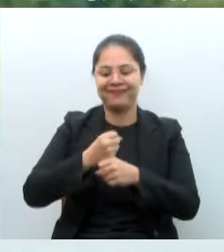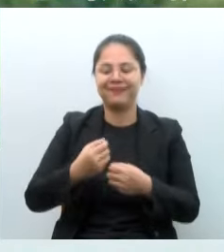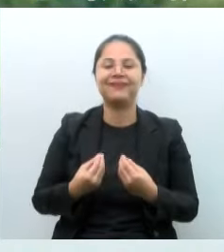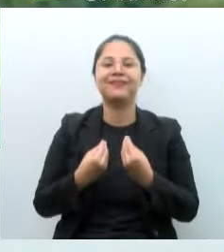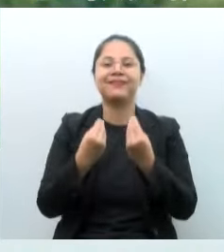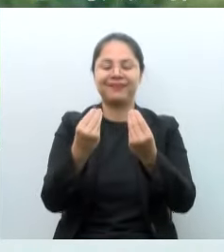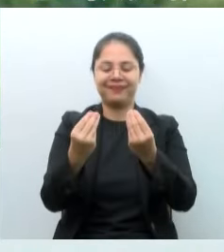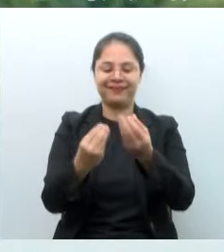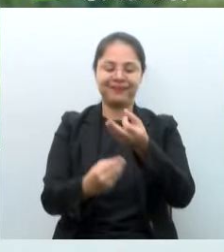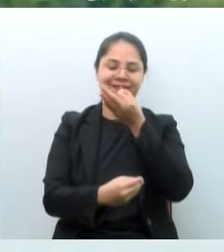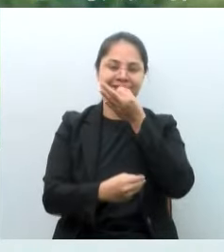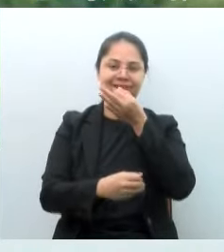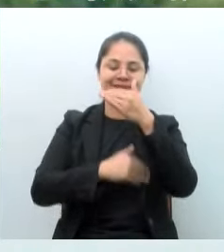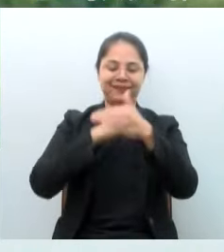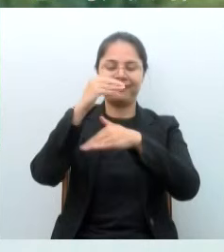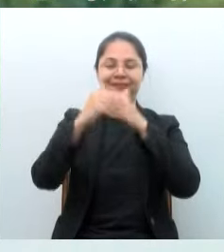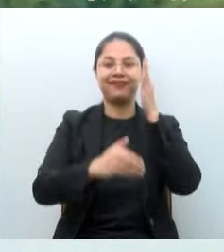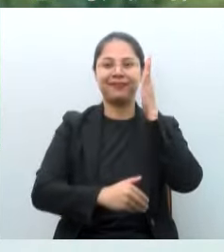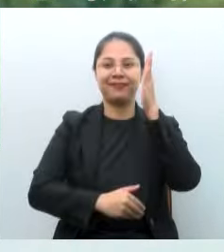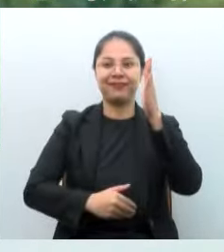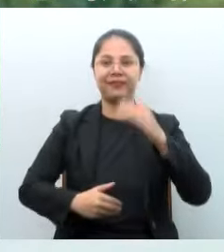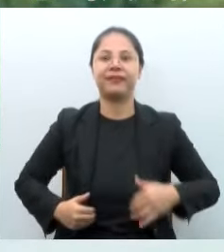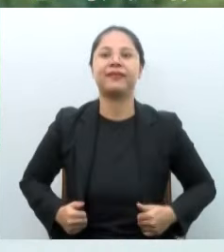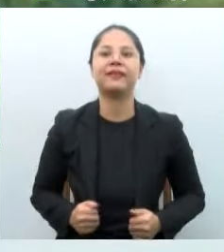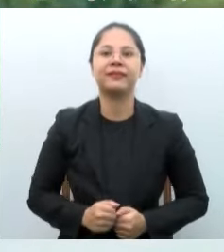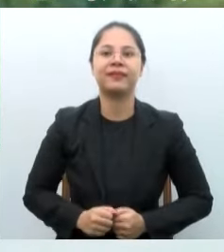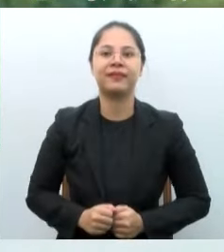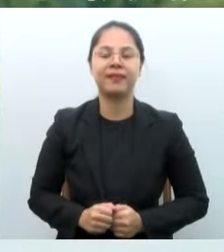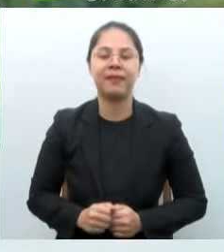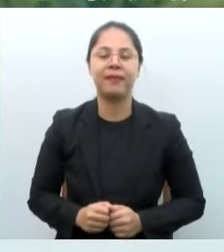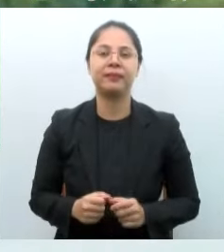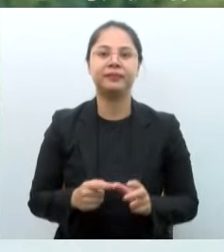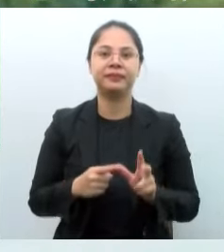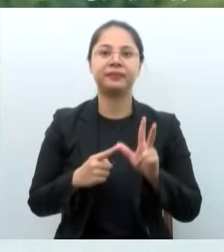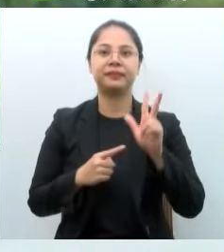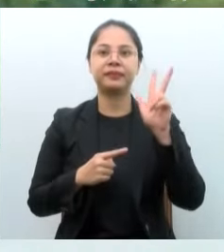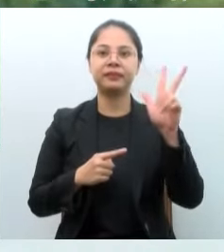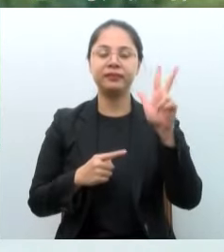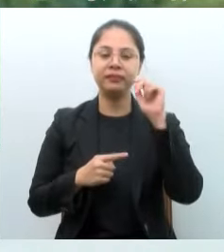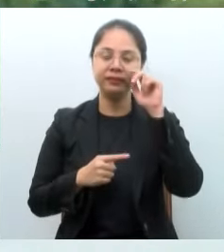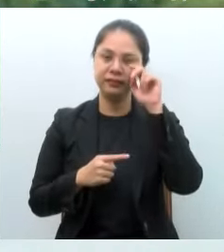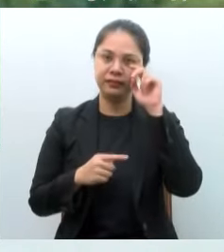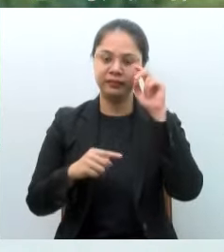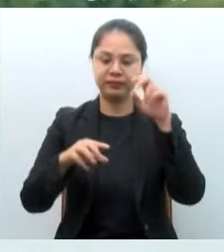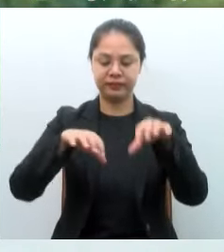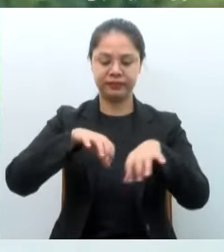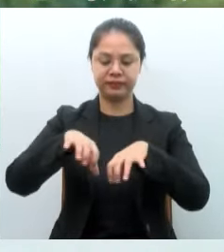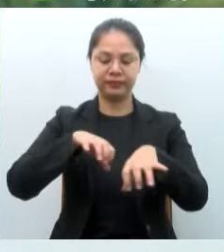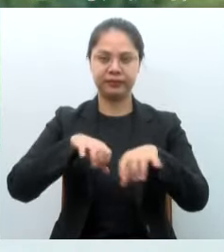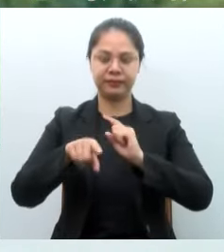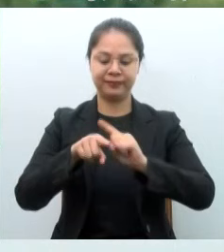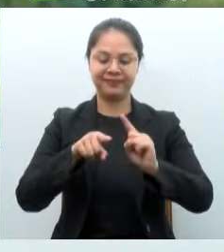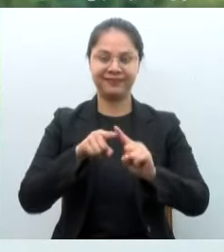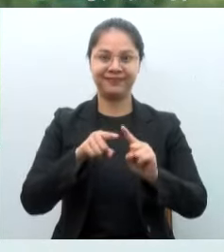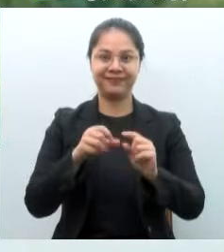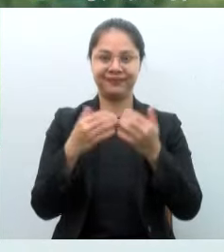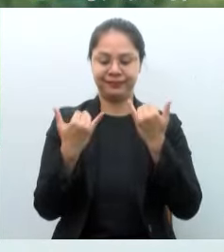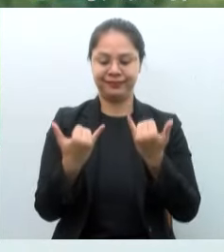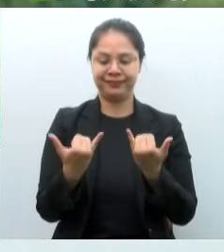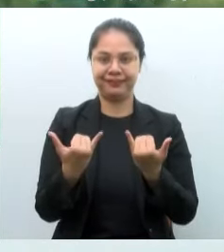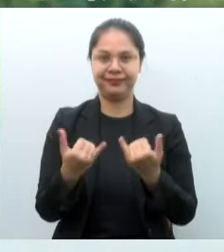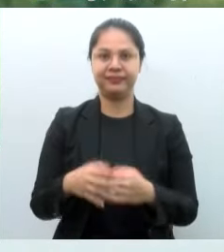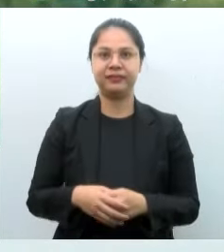ความก้าวหน้าในวิชาชีพต่อไปนะครับประการที่3นะครับเรื่องการบริหารอัตรากำลังนะครับ ซึ่งวันนี้ห